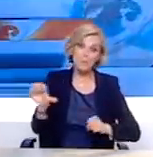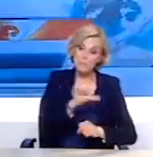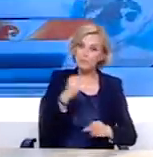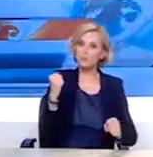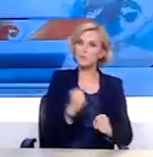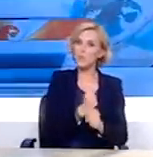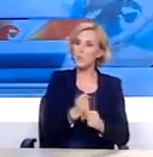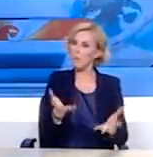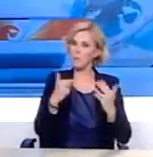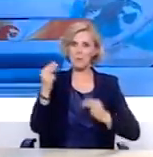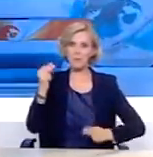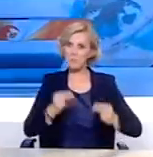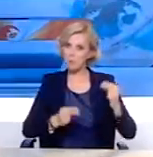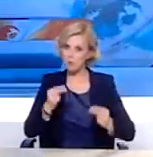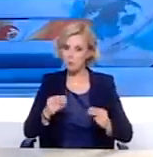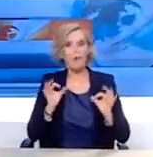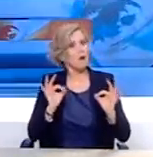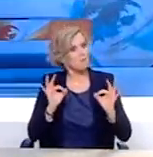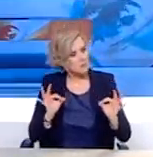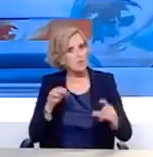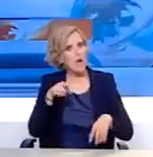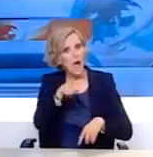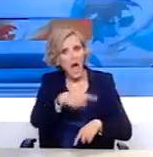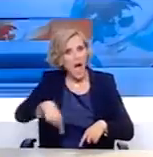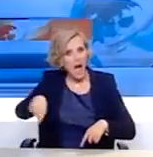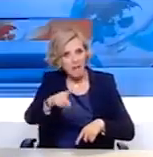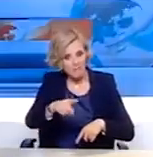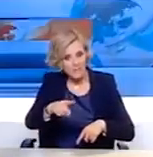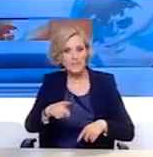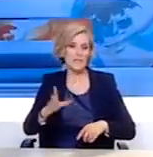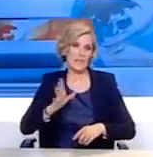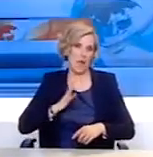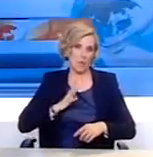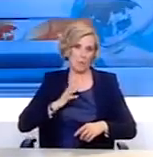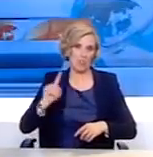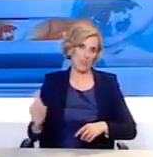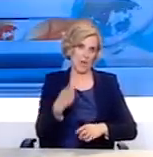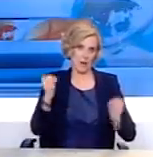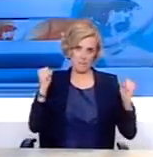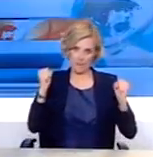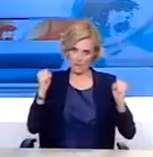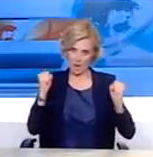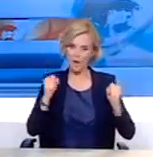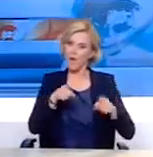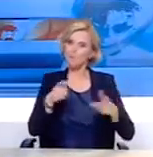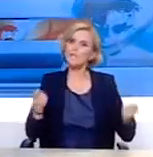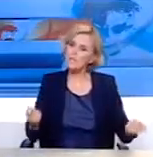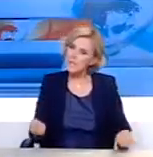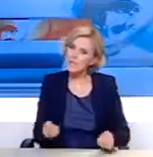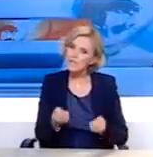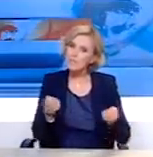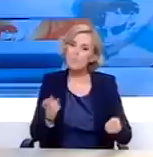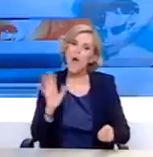κανένα πρόβλημα και φυσικά θα μπορούν και να χρησιμοποιηθούν σε εισαγωγικά με τη βοήθεια και την εθελούσια προσφορά